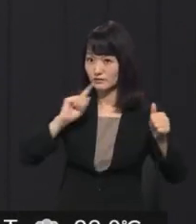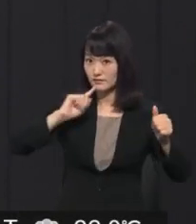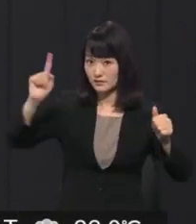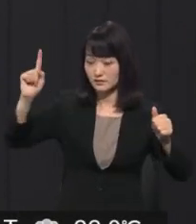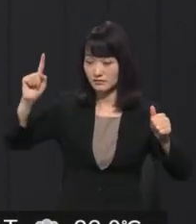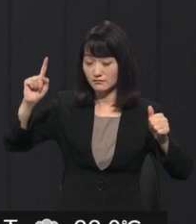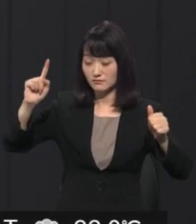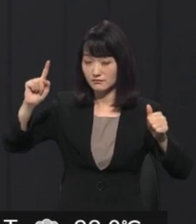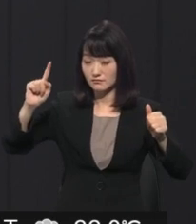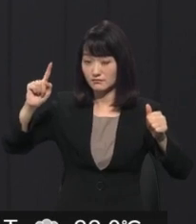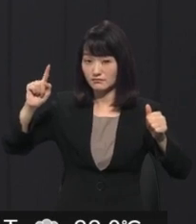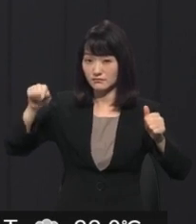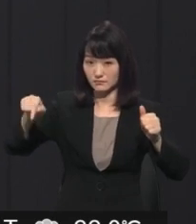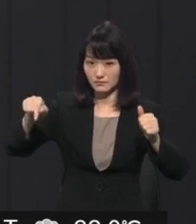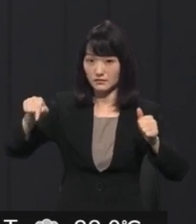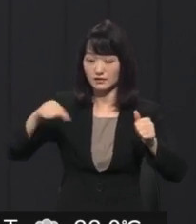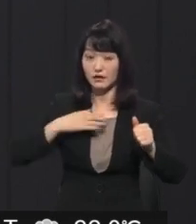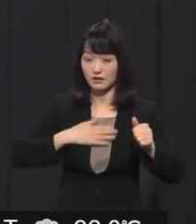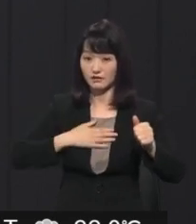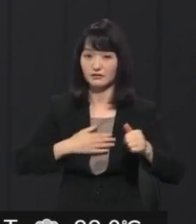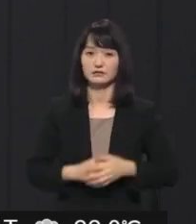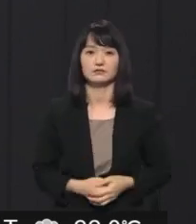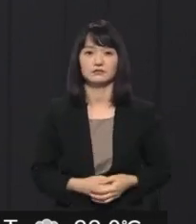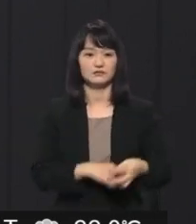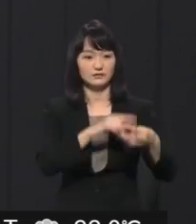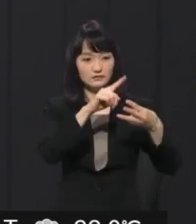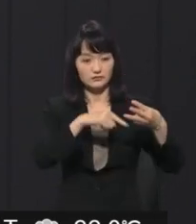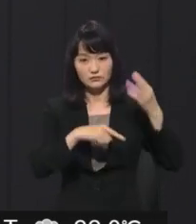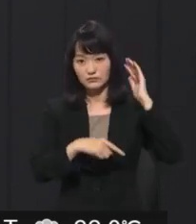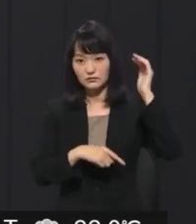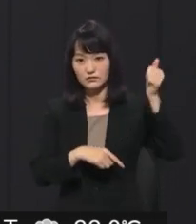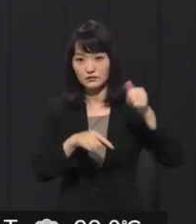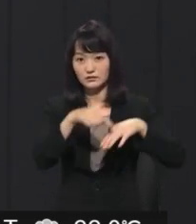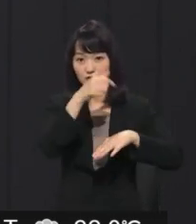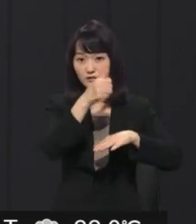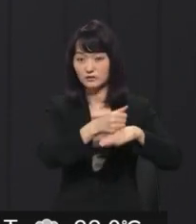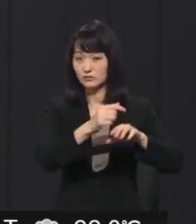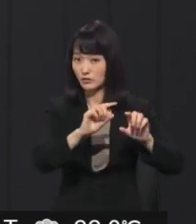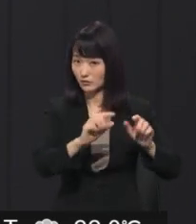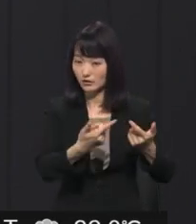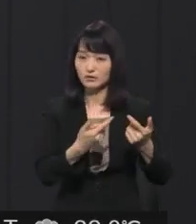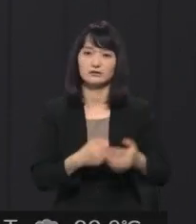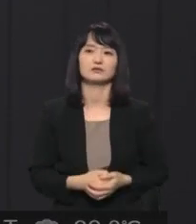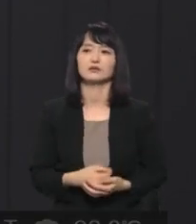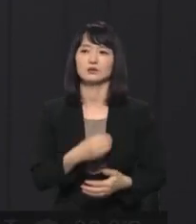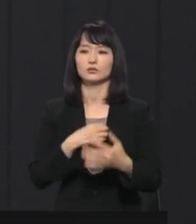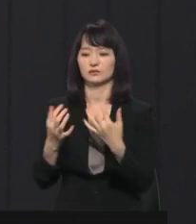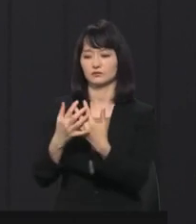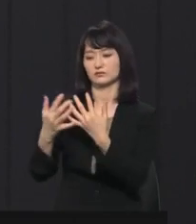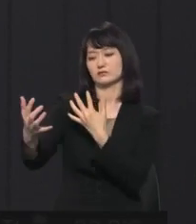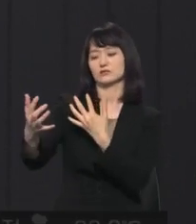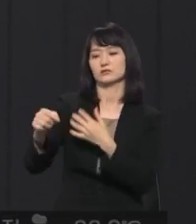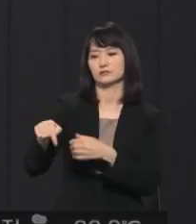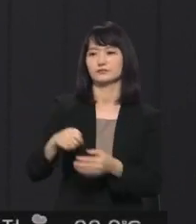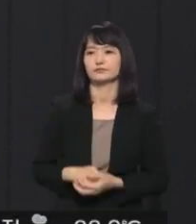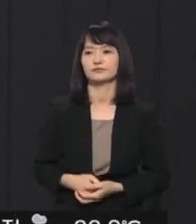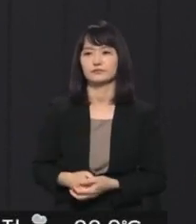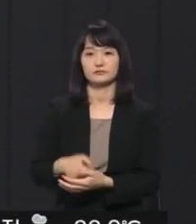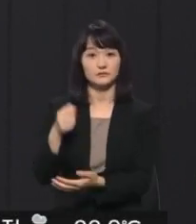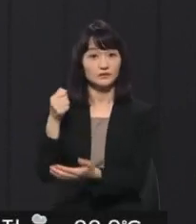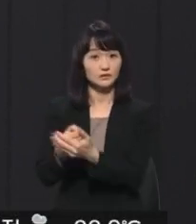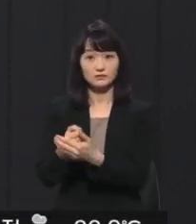무슨 대통령이 임금님 입니까 게다가 의원총회 하고 나서 하는 얘기들도 그래요 을 총에서 정해진 것 안 소리 하지